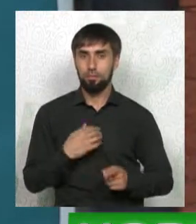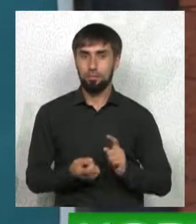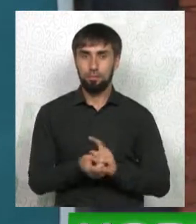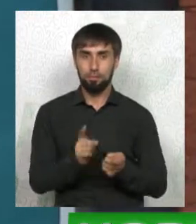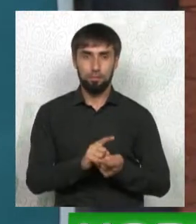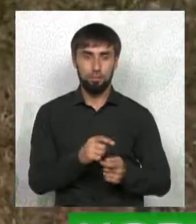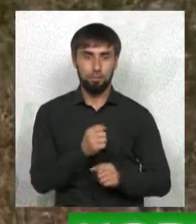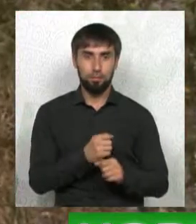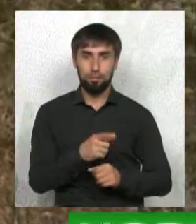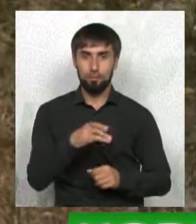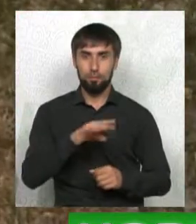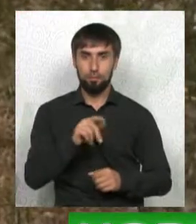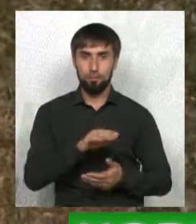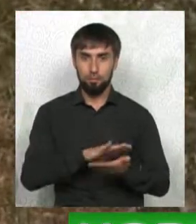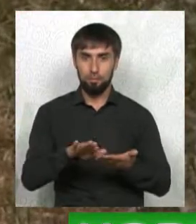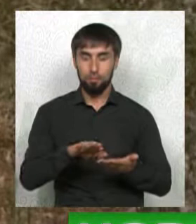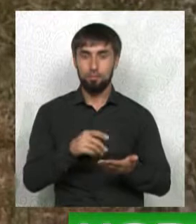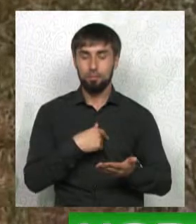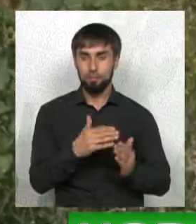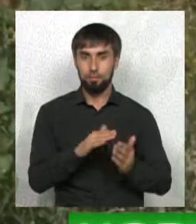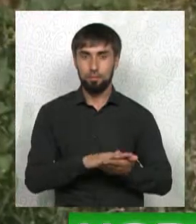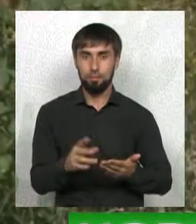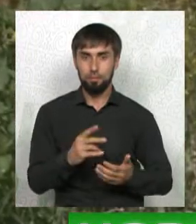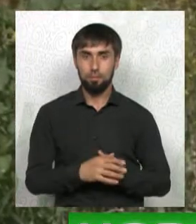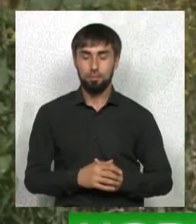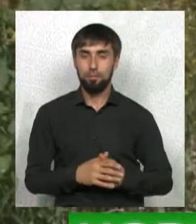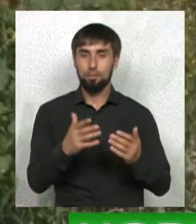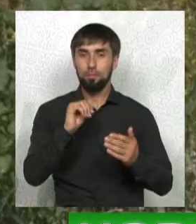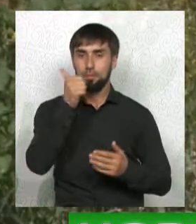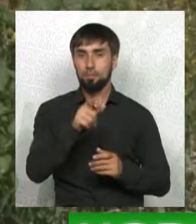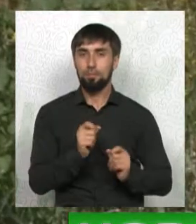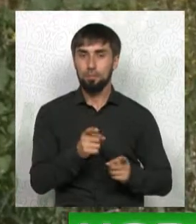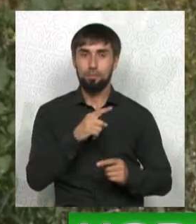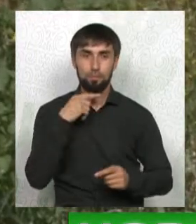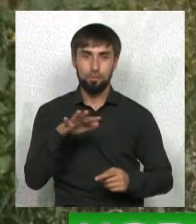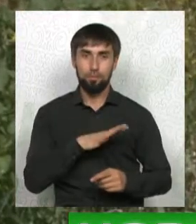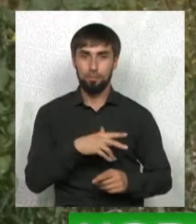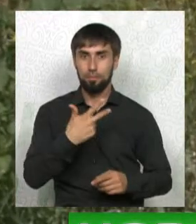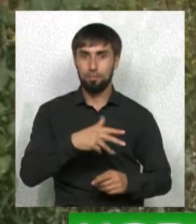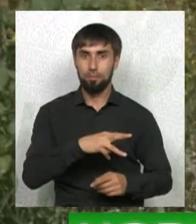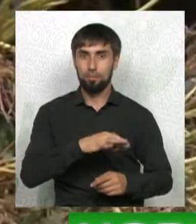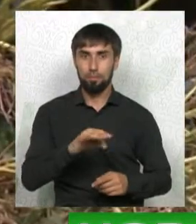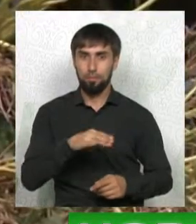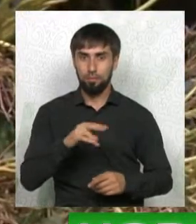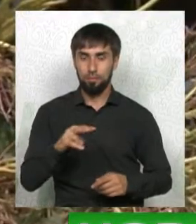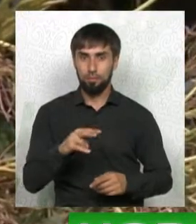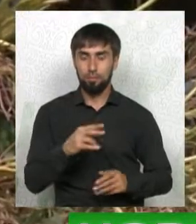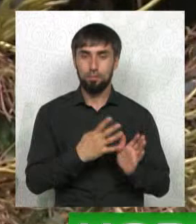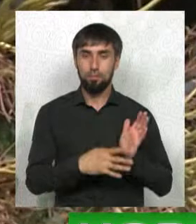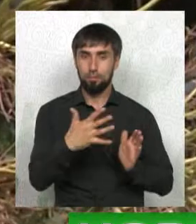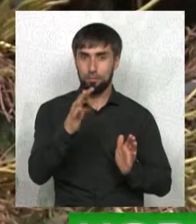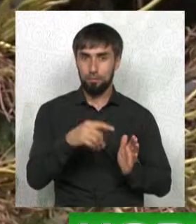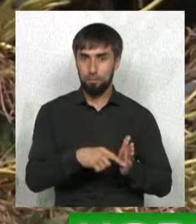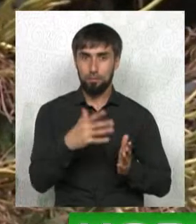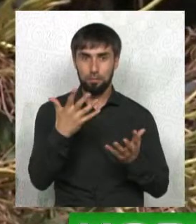да, заяхка, златис, вей цех, цанхал, сбагир. Годовое количество отходов в России составляет 30 миллиардов тонн. 95% из